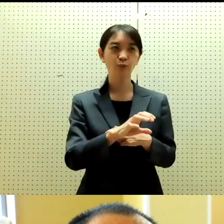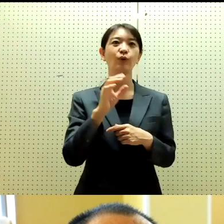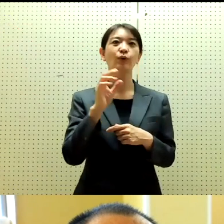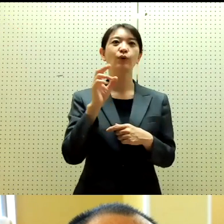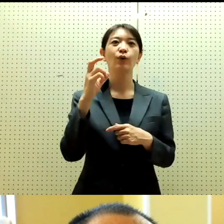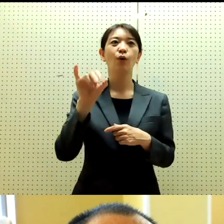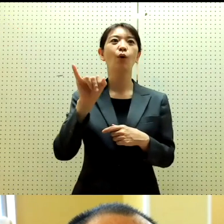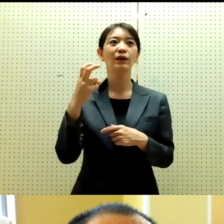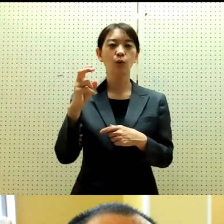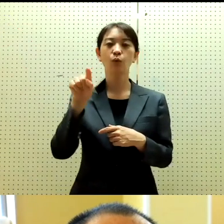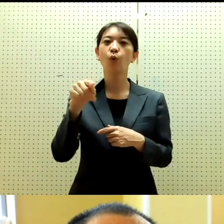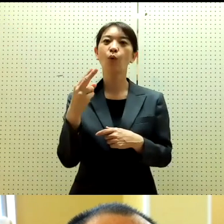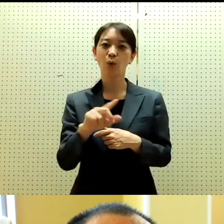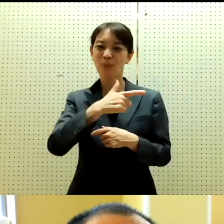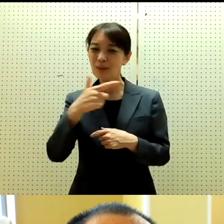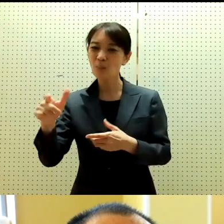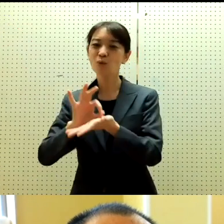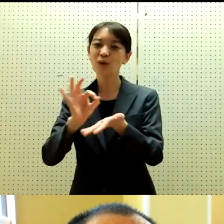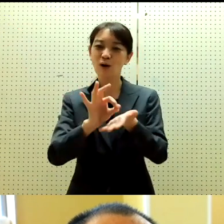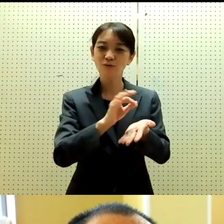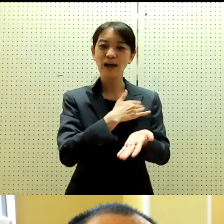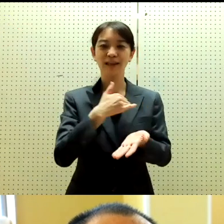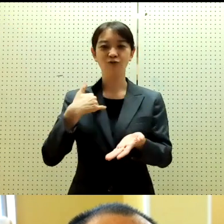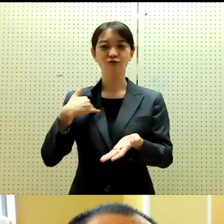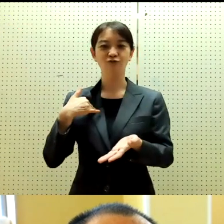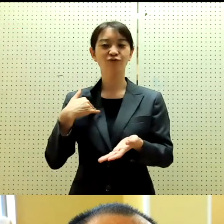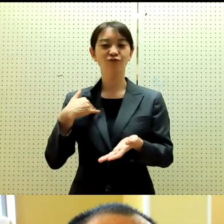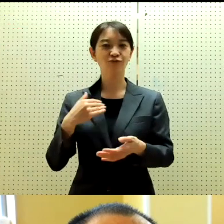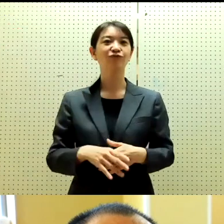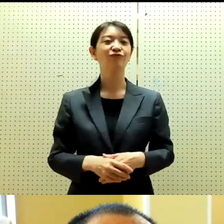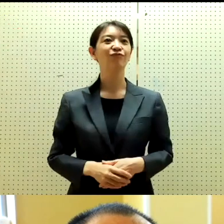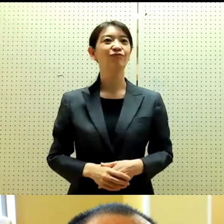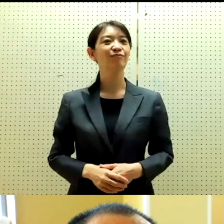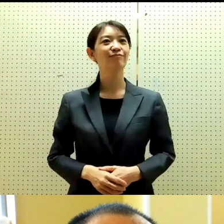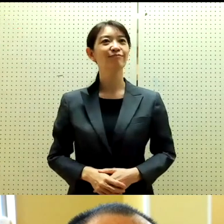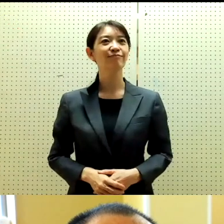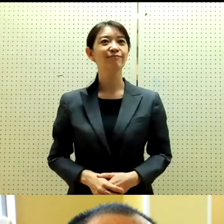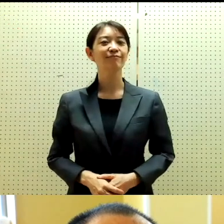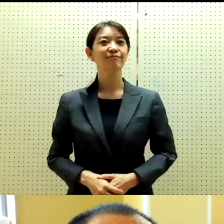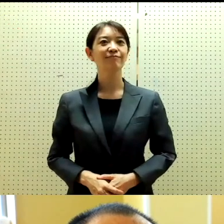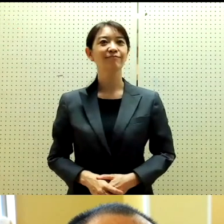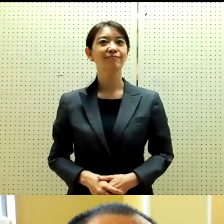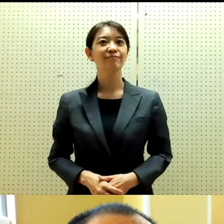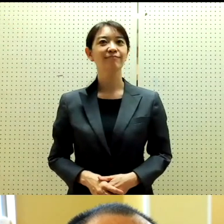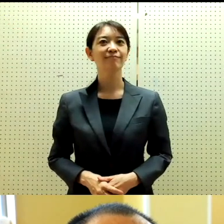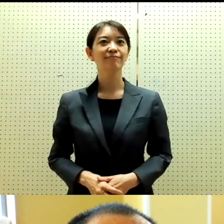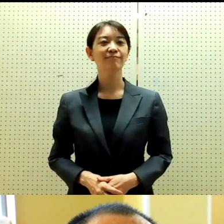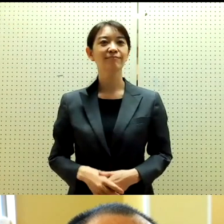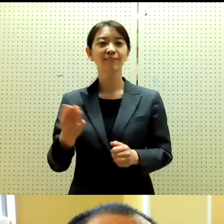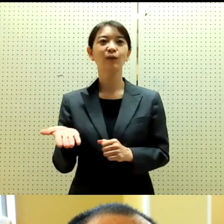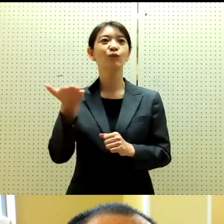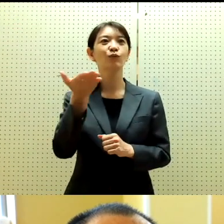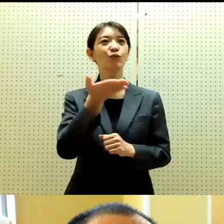できるのかなと思いました、 うん、はい、ありがとうございます。では続いての質問